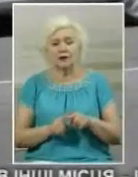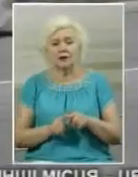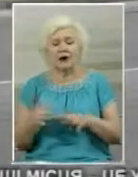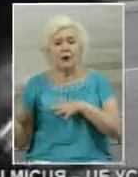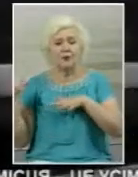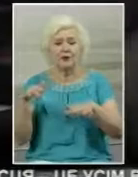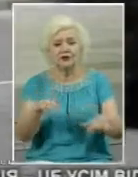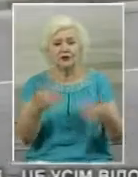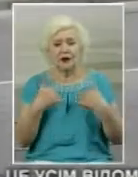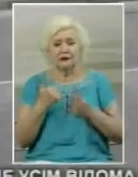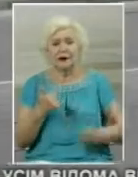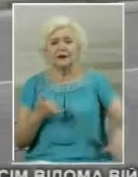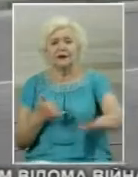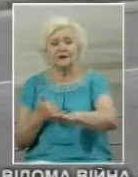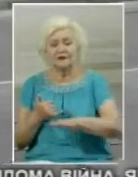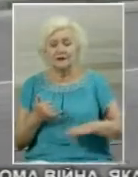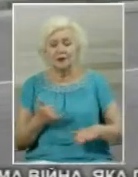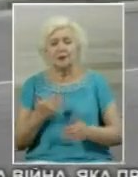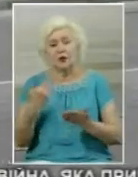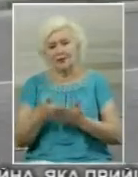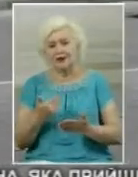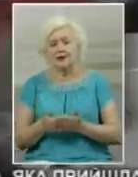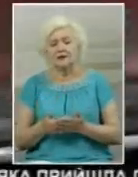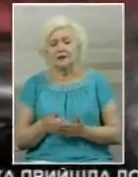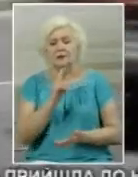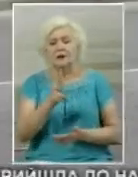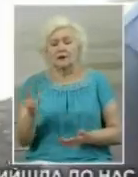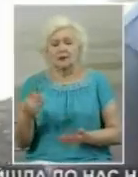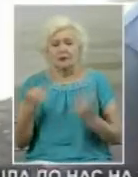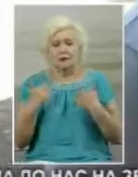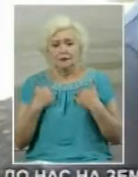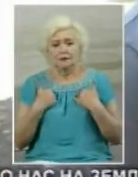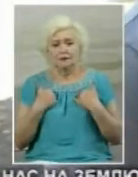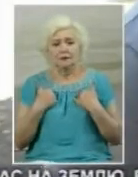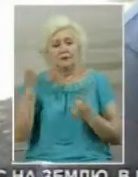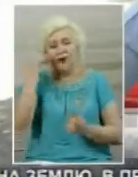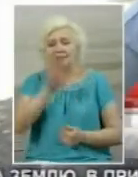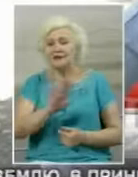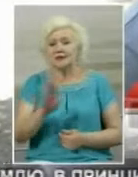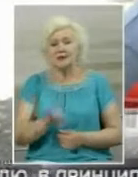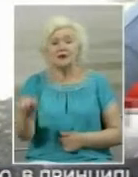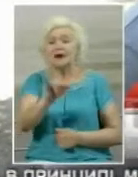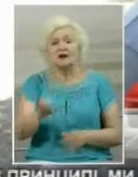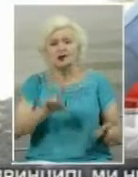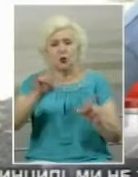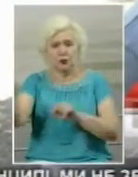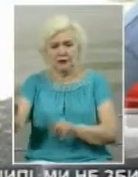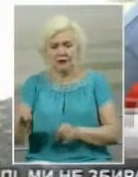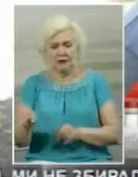пришла к нам на землю. Ну, в принципе, как? Мы не собирались никуда ехать.